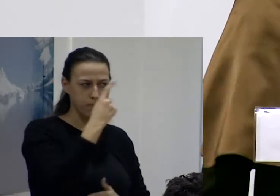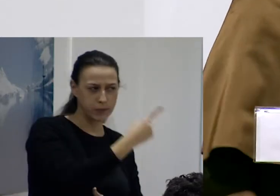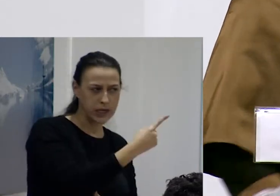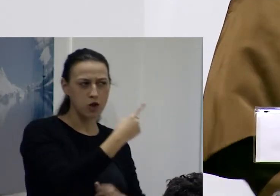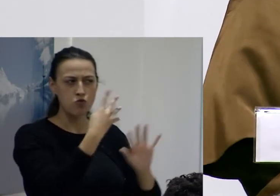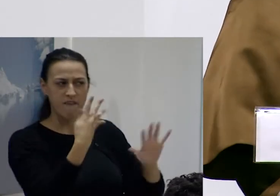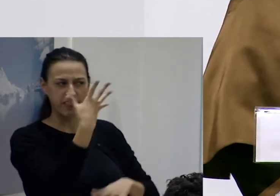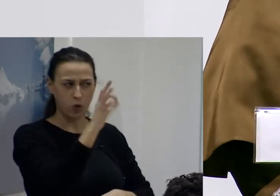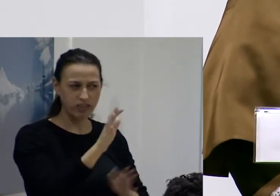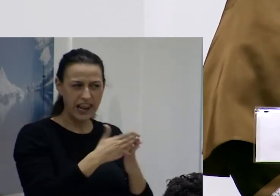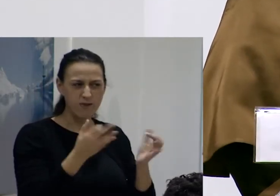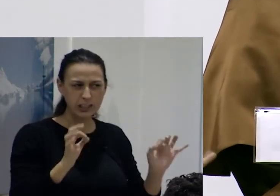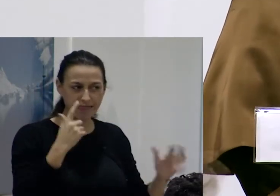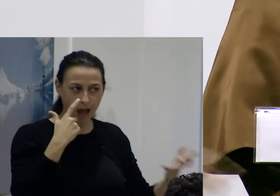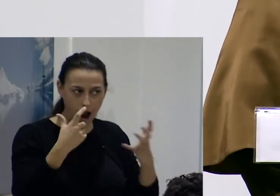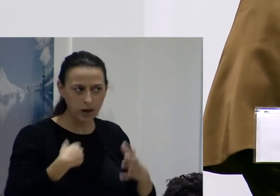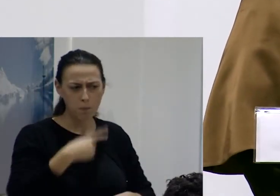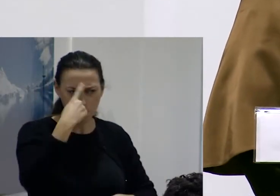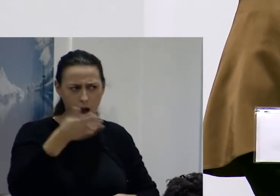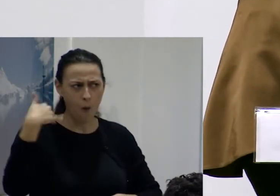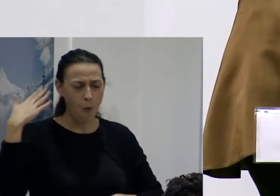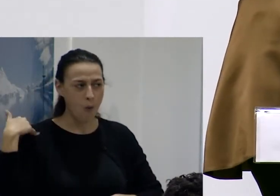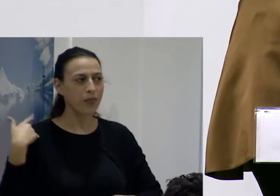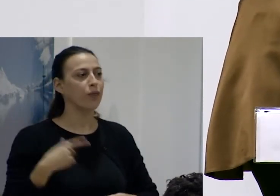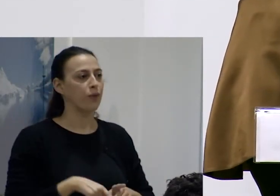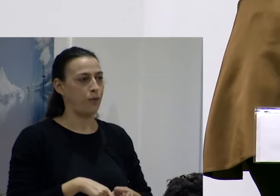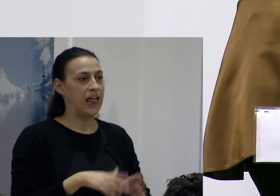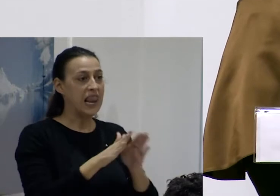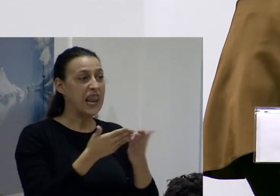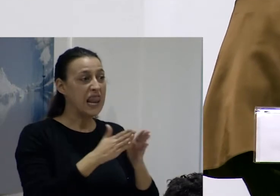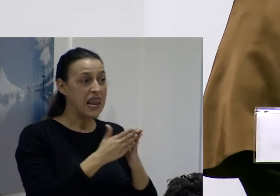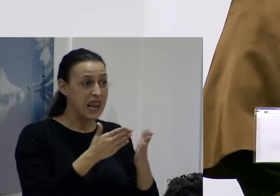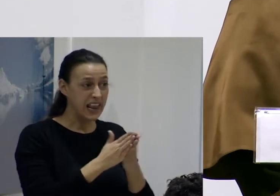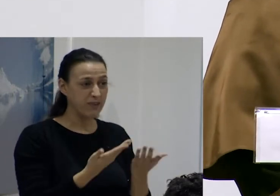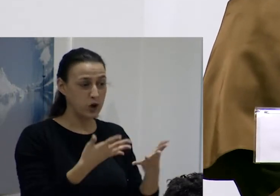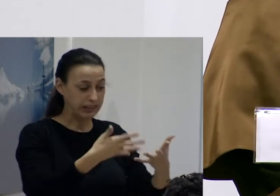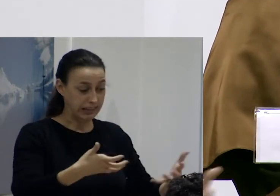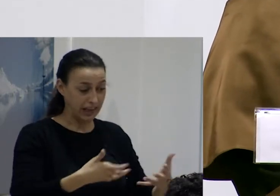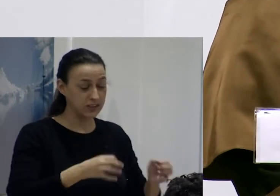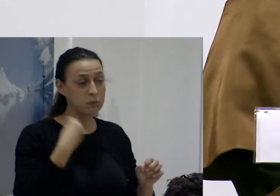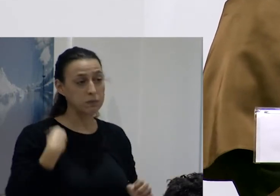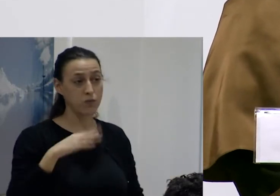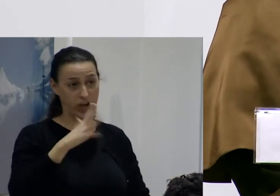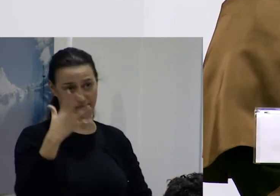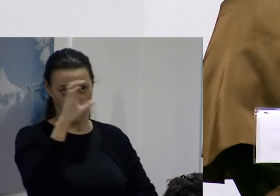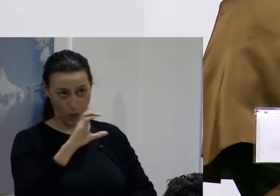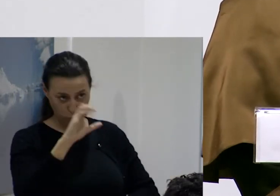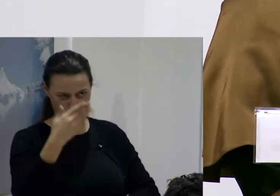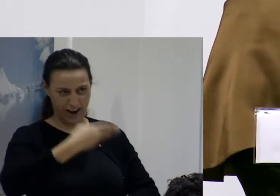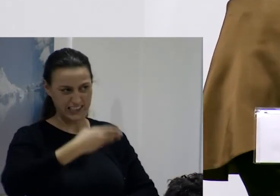1950, un llibre de text de cinquè curs de batxillerat amb les figures